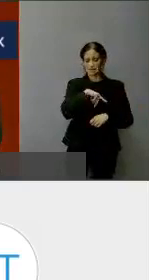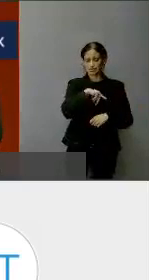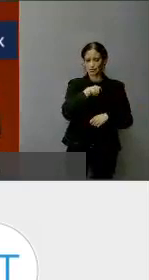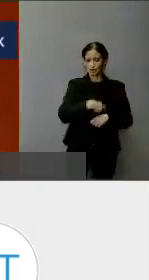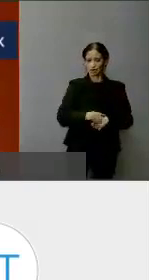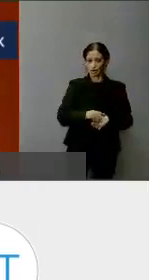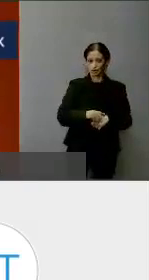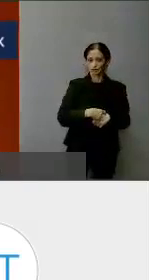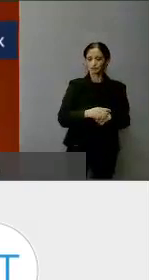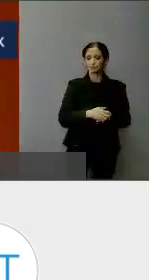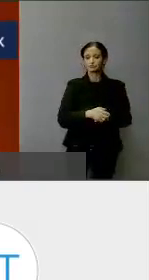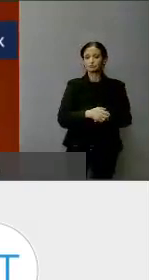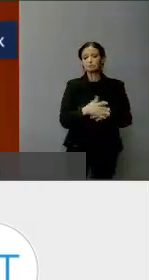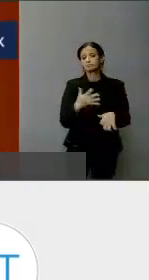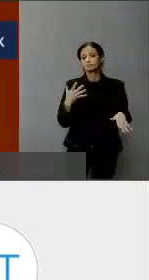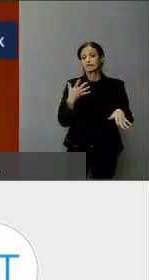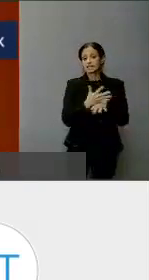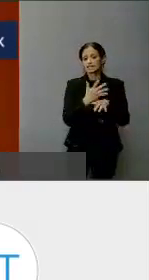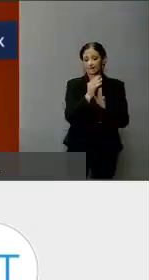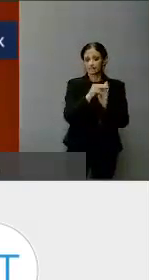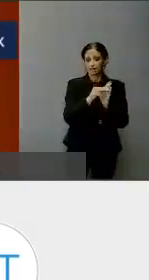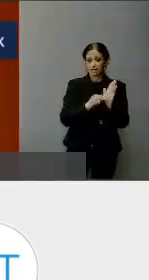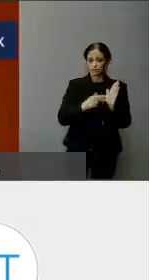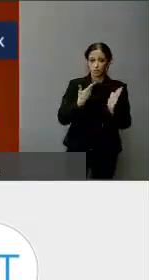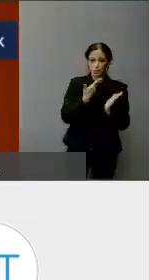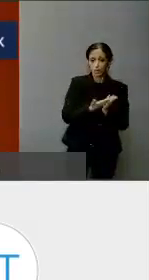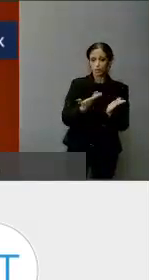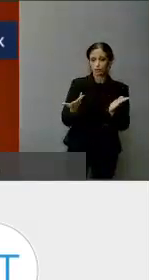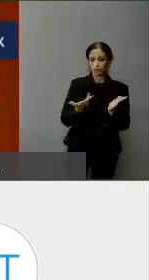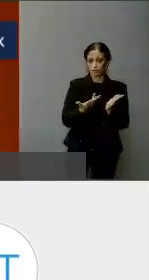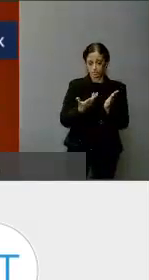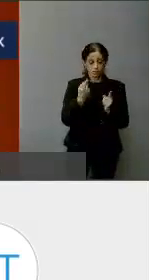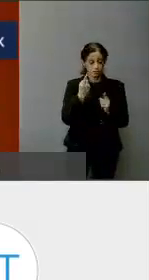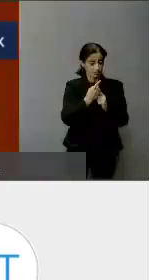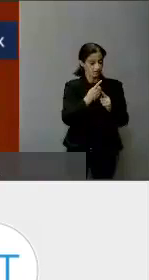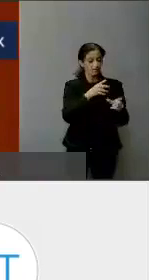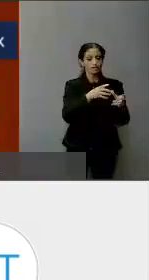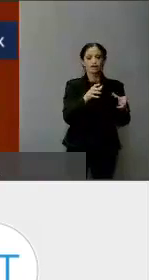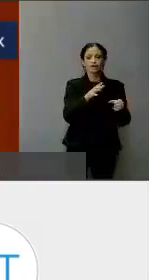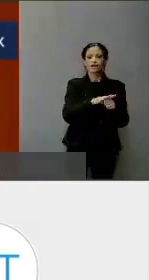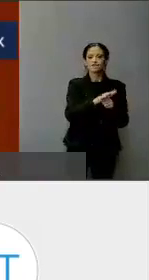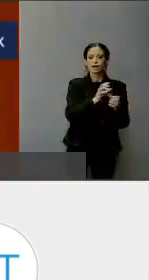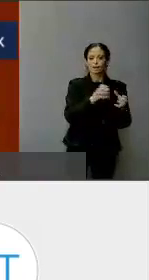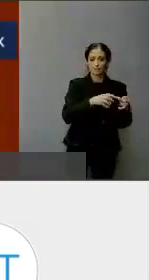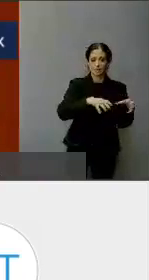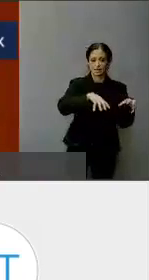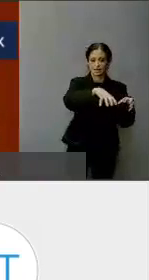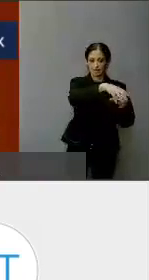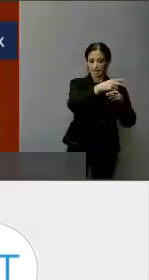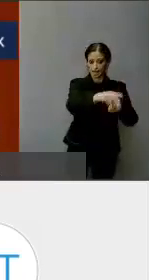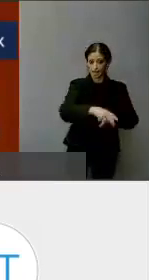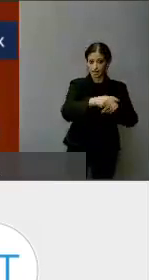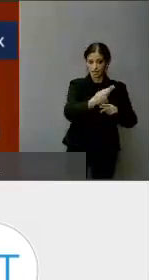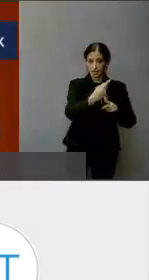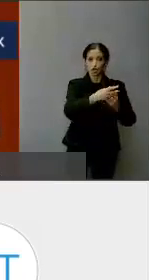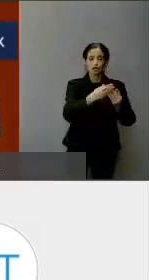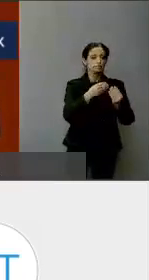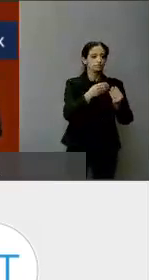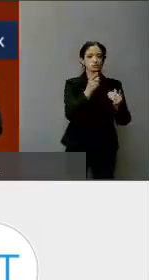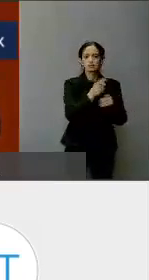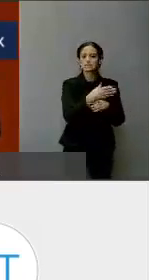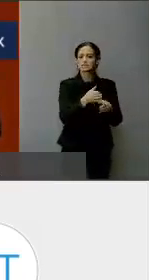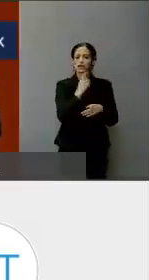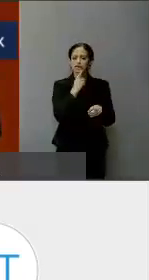per azioni di intervento che noi proponiamo saranno mirata a dotare i nuclei delle case agricole attive di tutte quelle operazioni di cui hanno bisogno